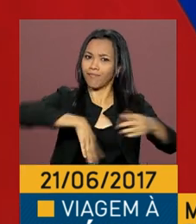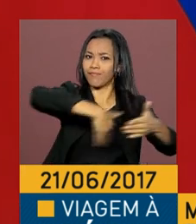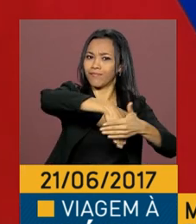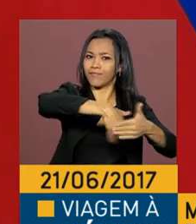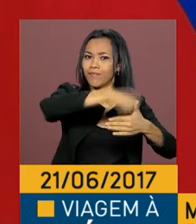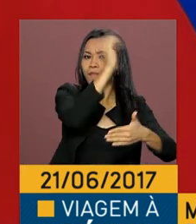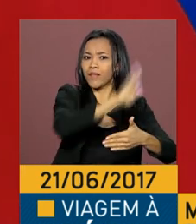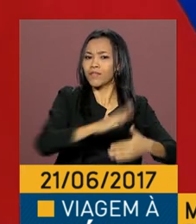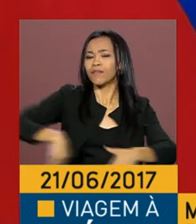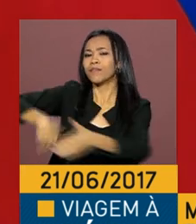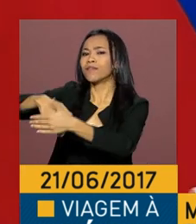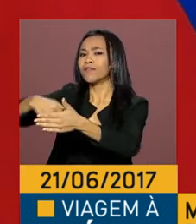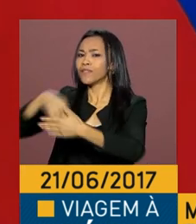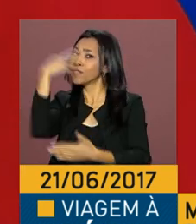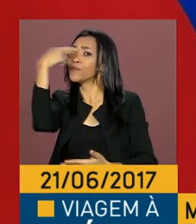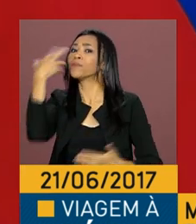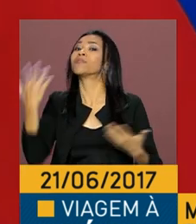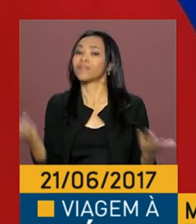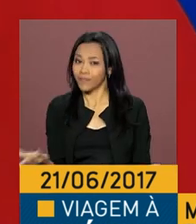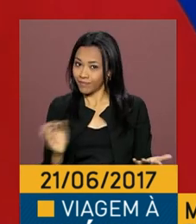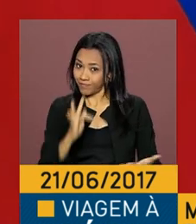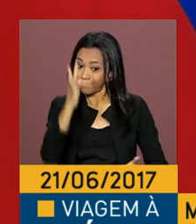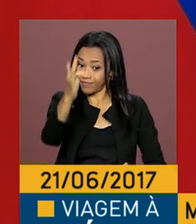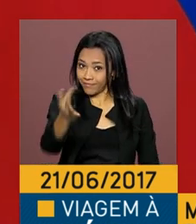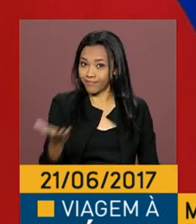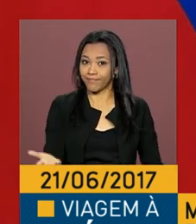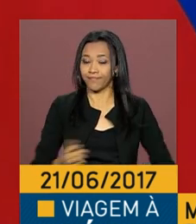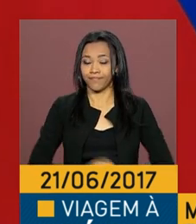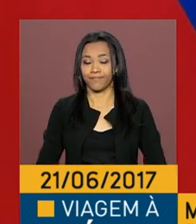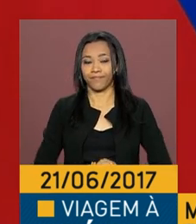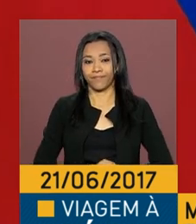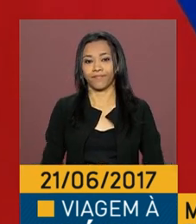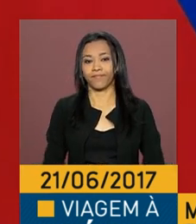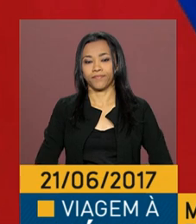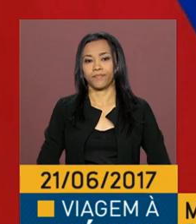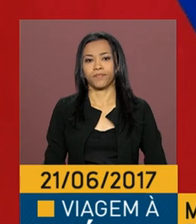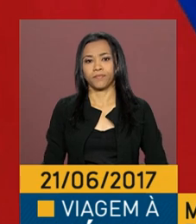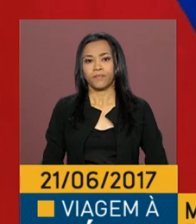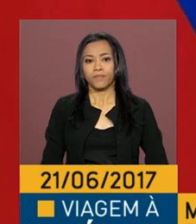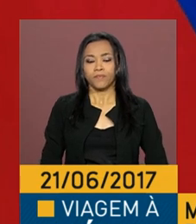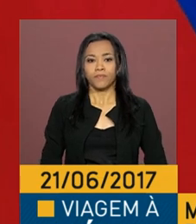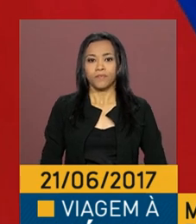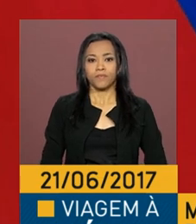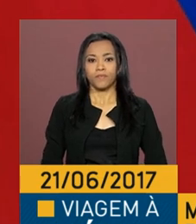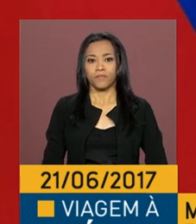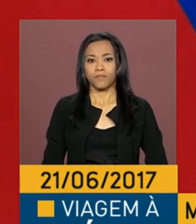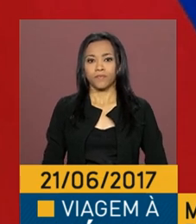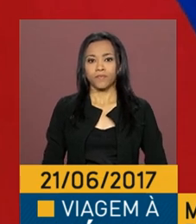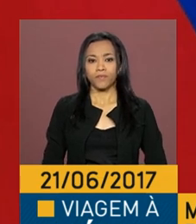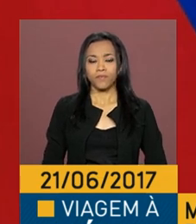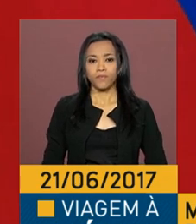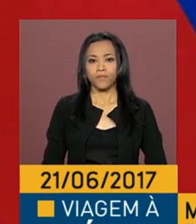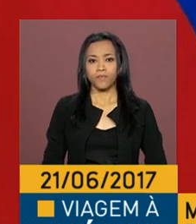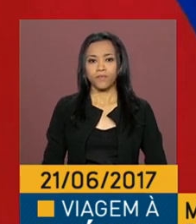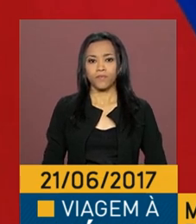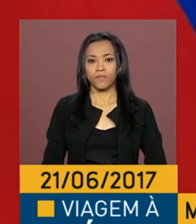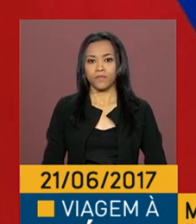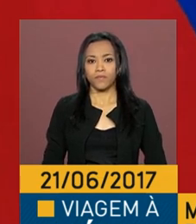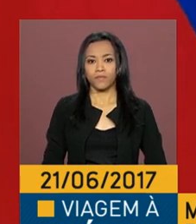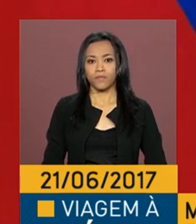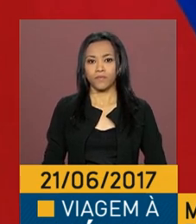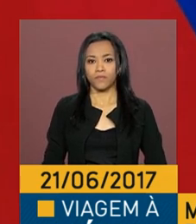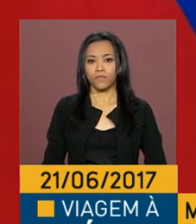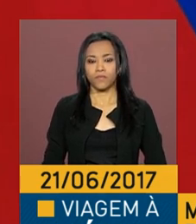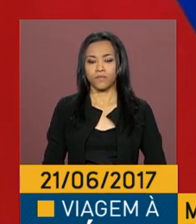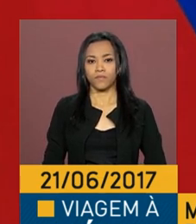Brasil e da Rússia. Я думаю, что это будет большой праздник для бразильцев и для россиян. И кто знает, может